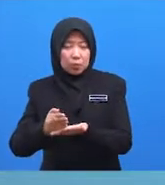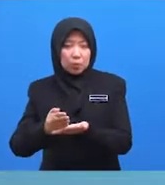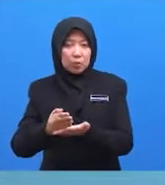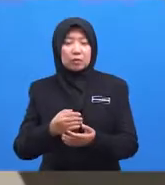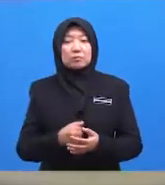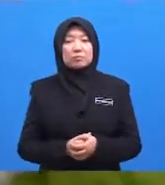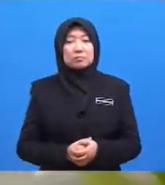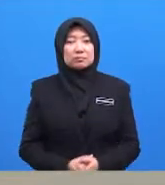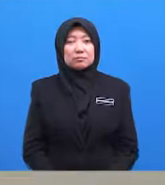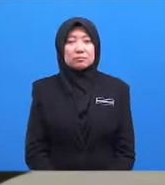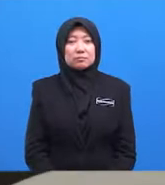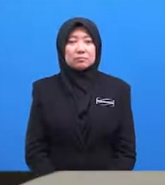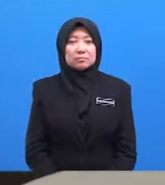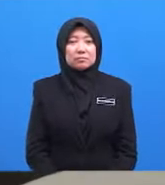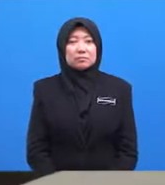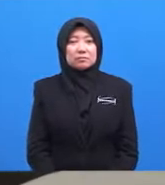bentuk dadu.